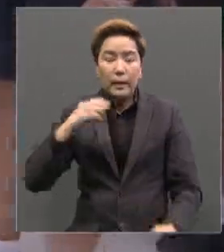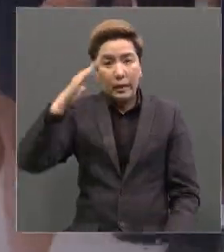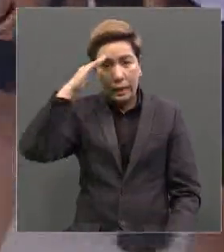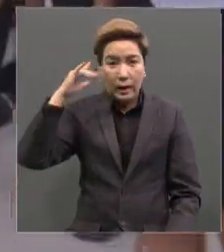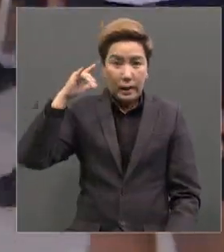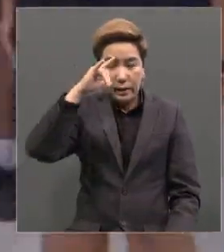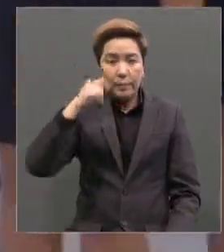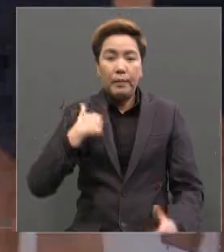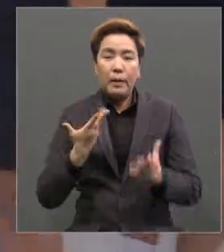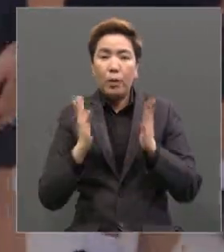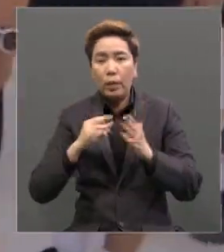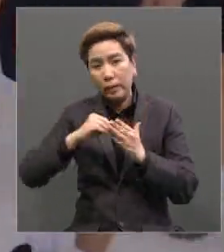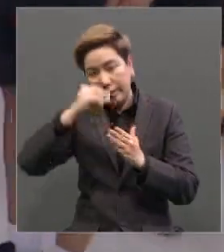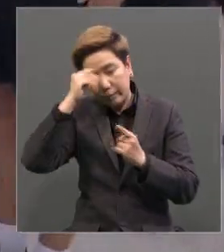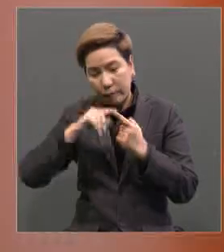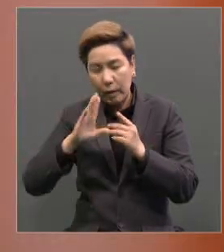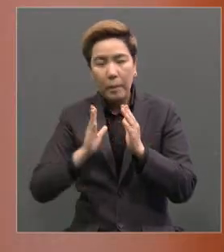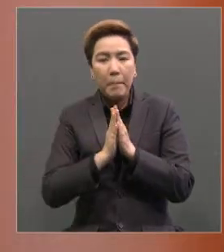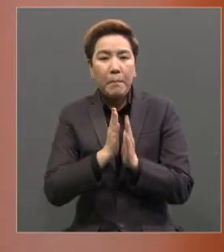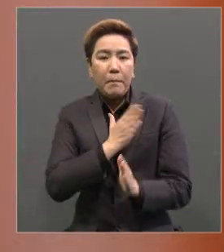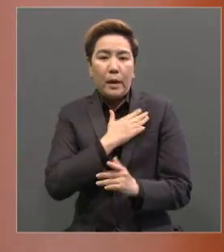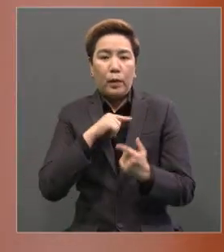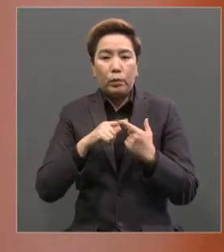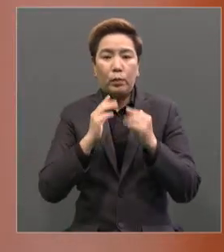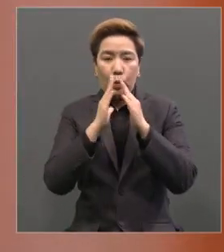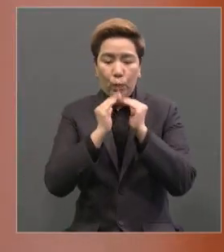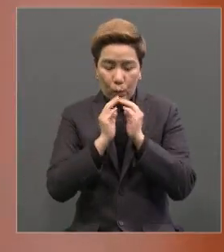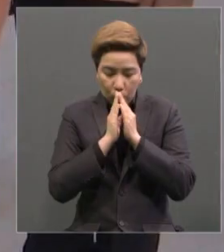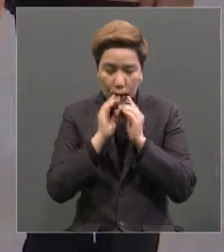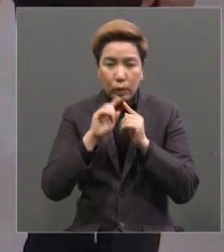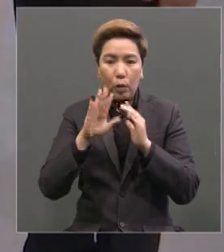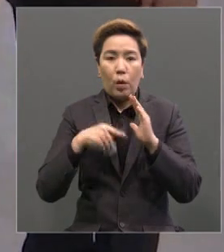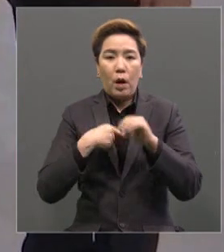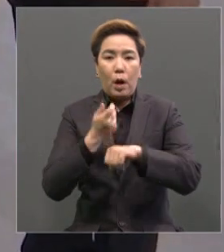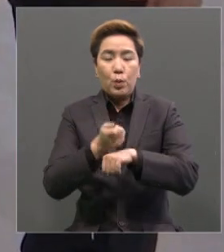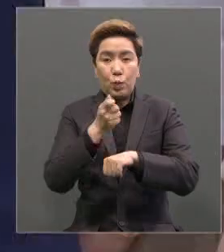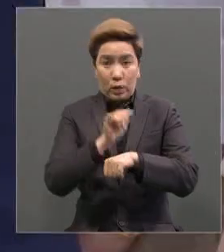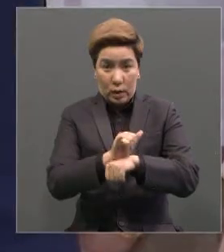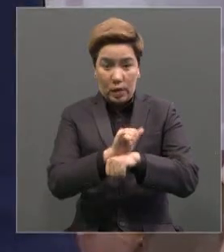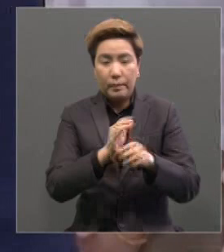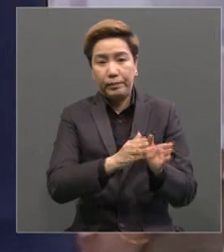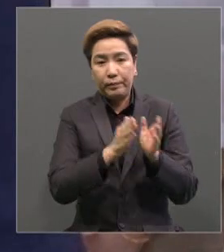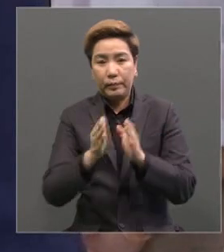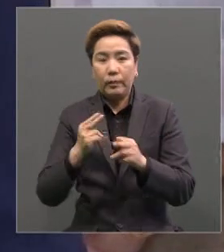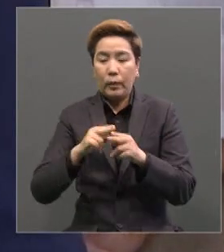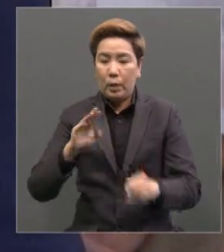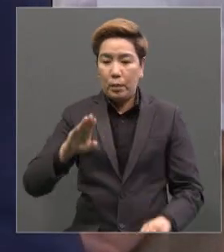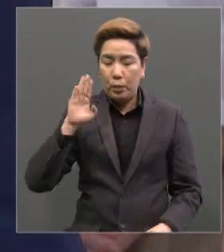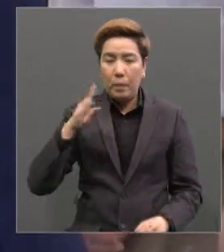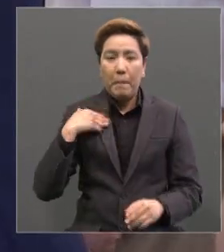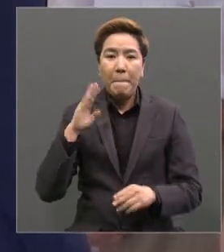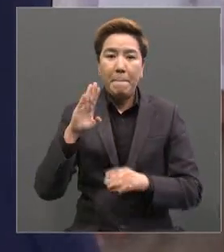พ่อพระอาจารย์อริยวังโสประธานสงฆ์วัดป่าอารยะวังสารารามจังหวัดพระนครศรีอยุธยาบริษัท